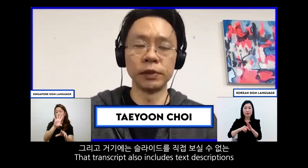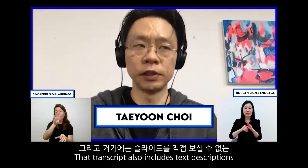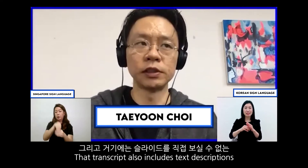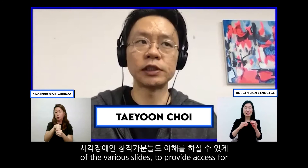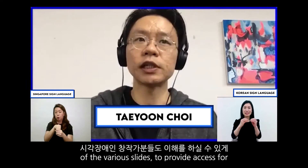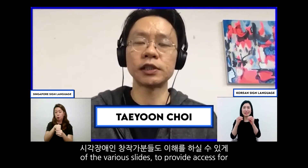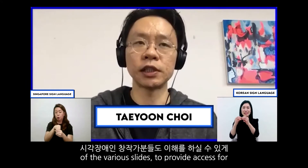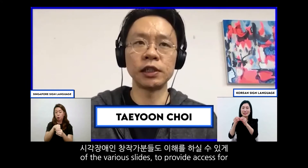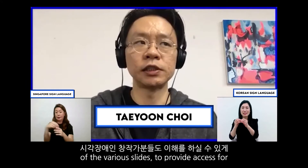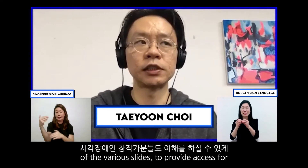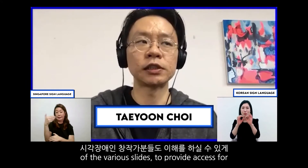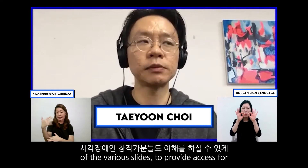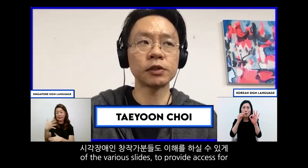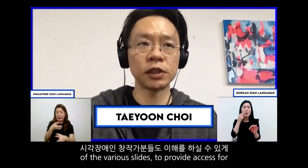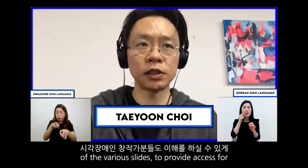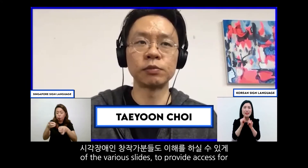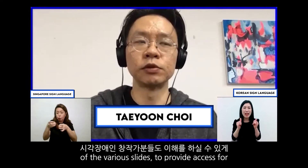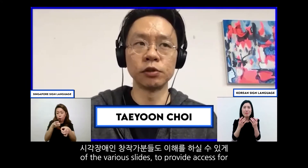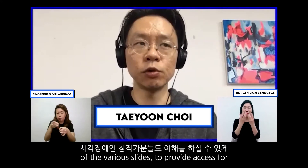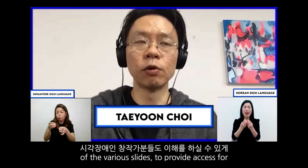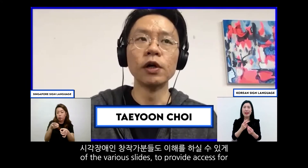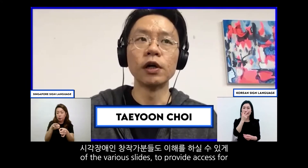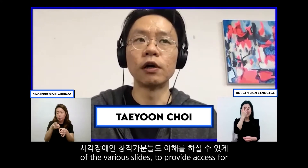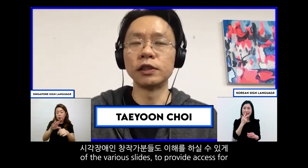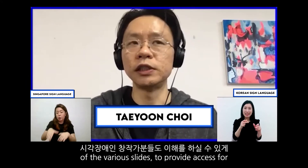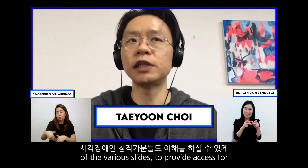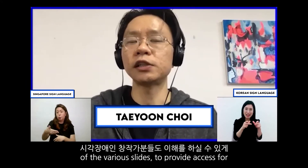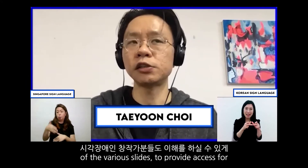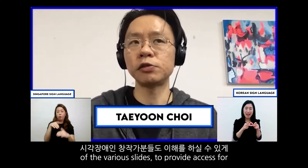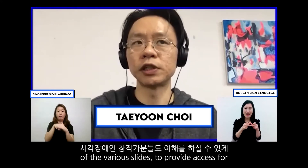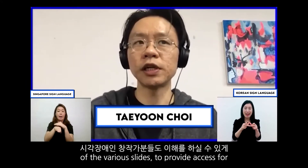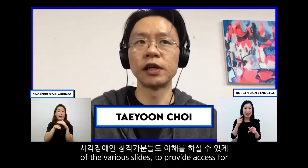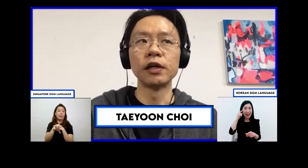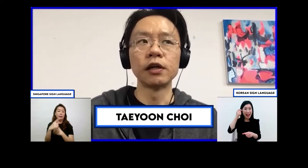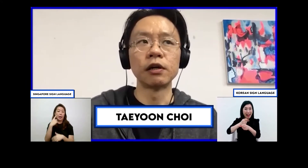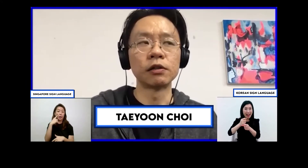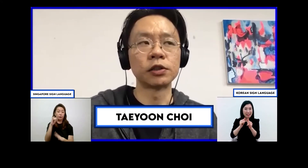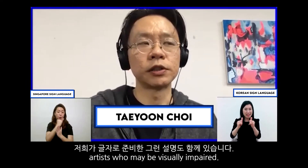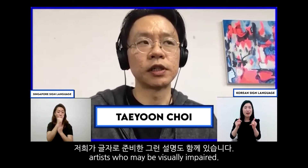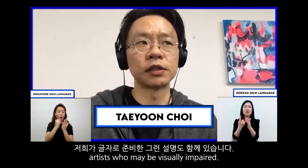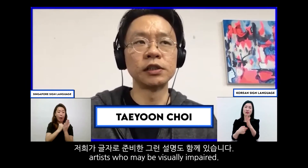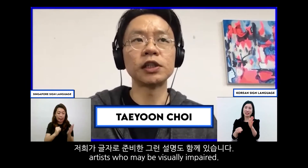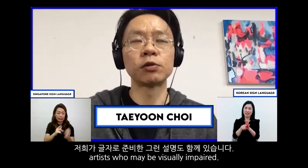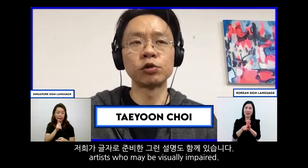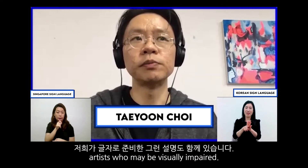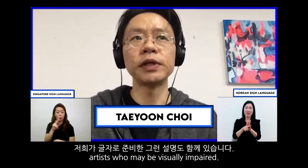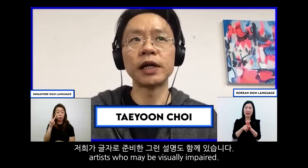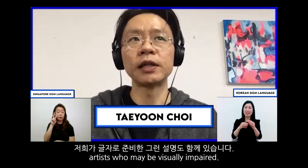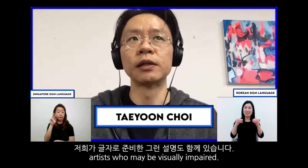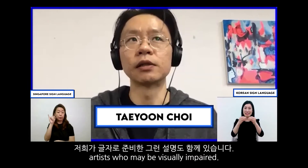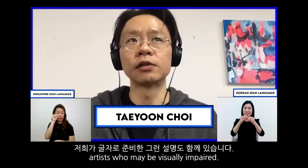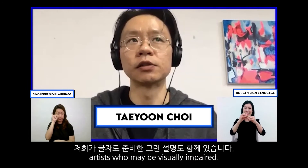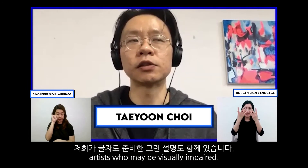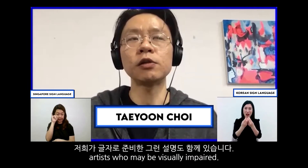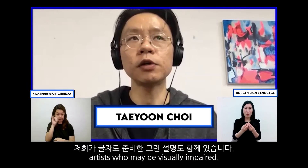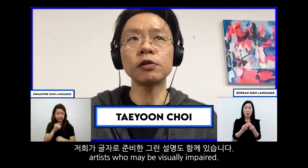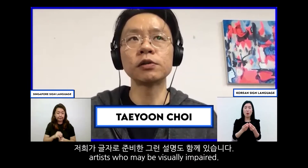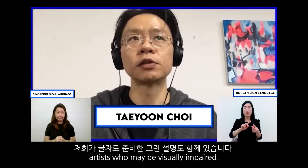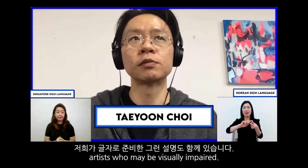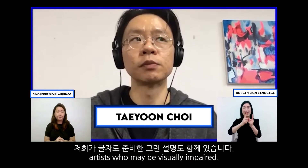수 없는 시각장애인 참석자분들도 이해를 하실 수 있게 저희가 글자로 준비한